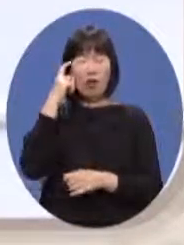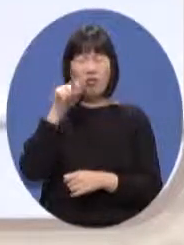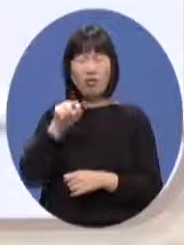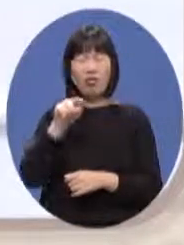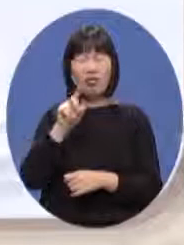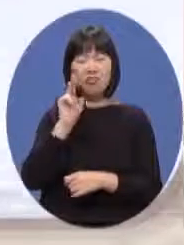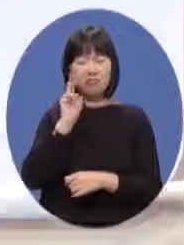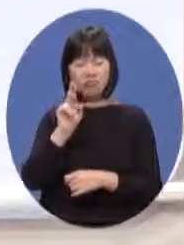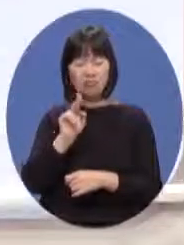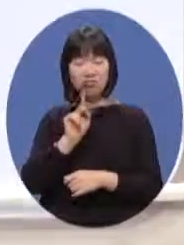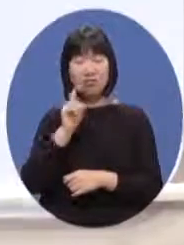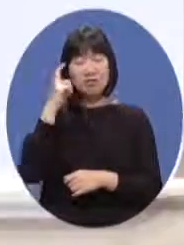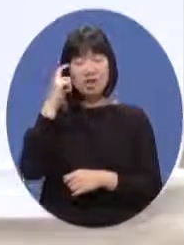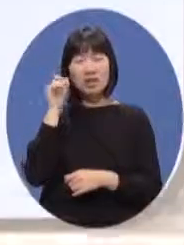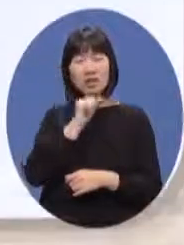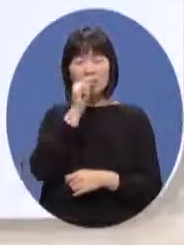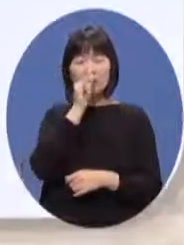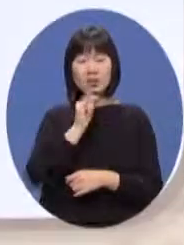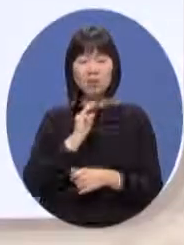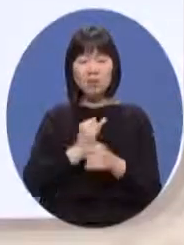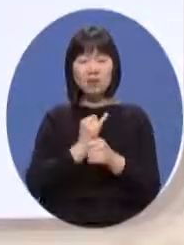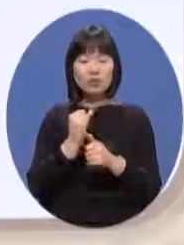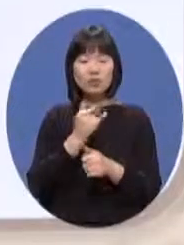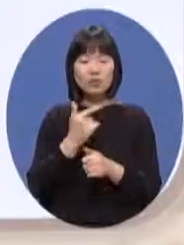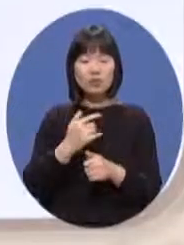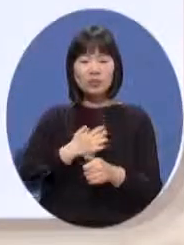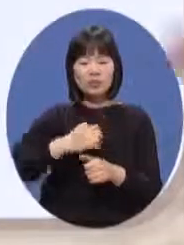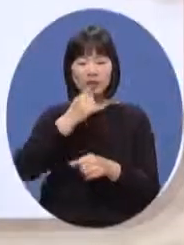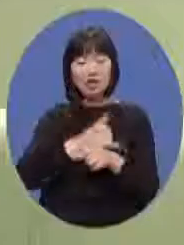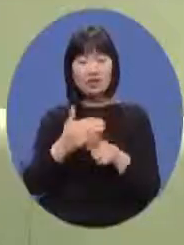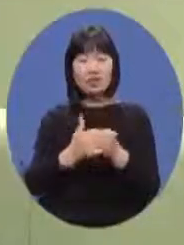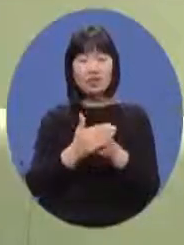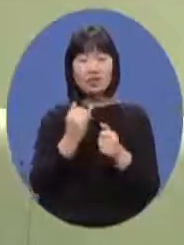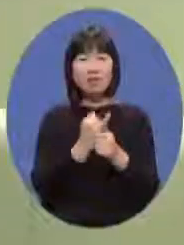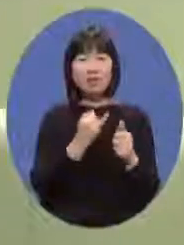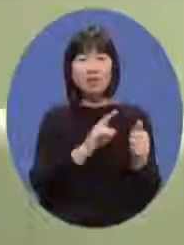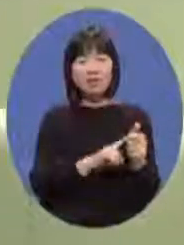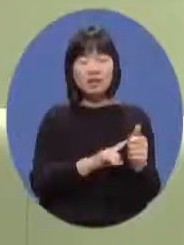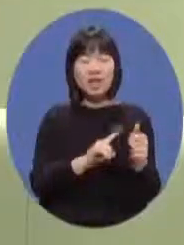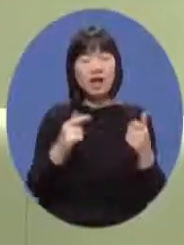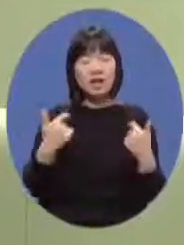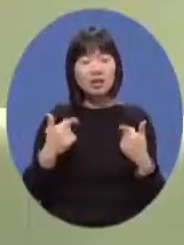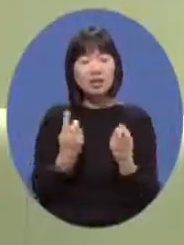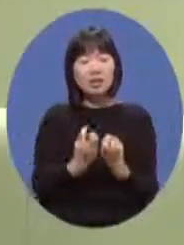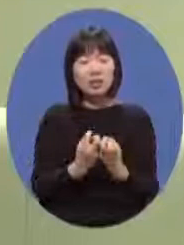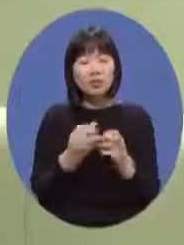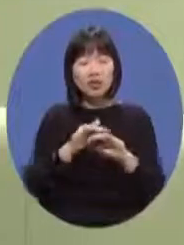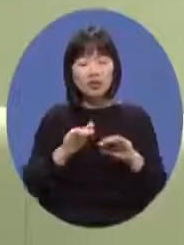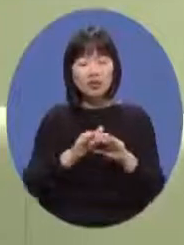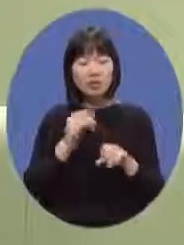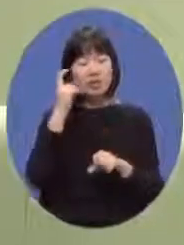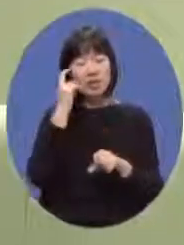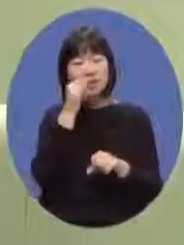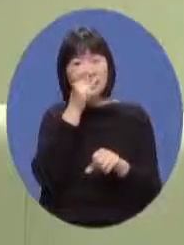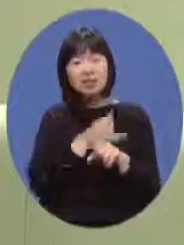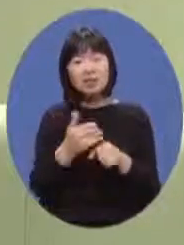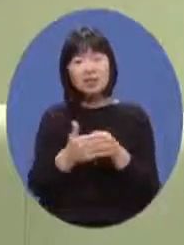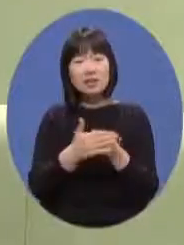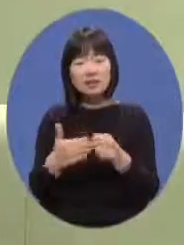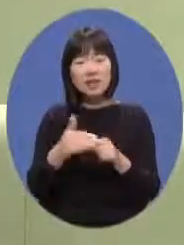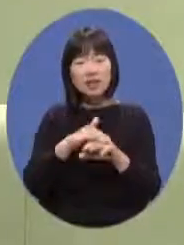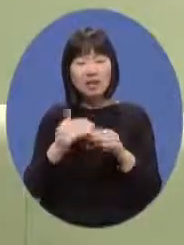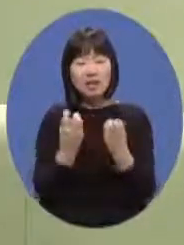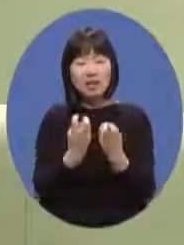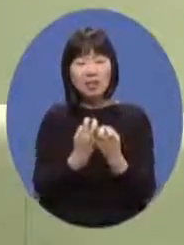극성이냐? 이렇게 생각하셨고, 부인이 너무 걱정하니까 남편이 이럴 땐 남자들은 항상 어때요? 해결을 해줘야 된다고 생각을 하기 때문에요.